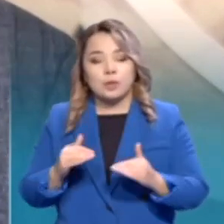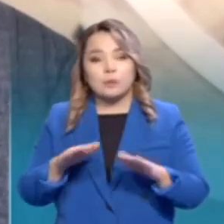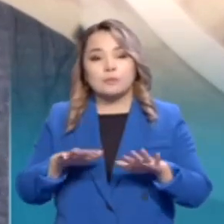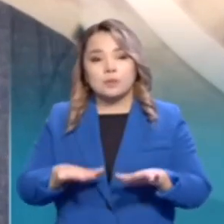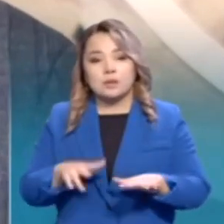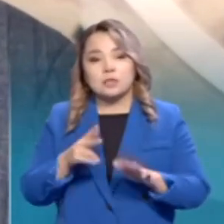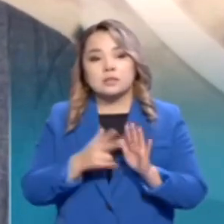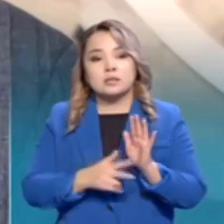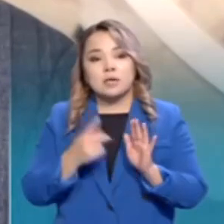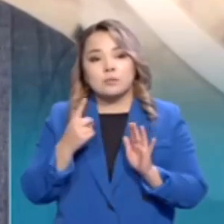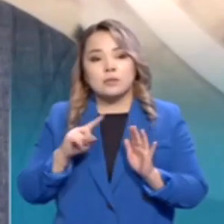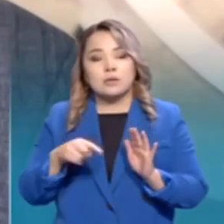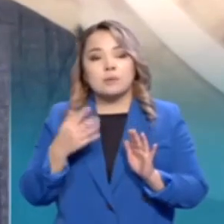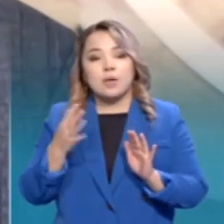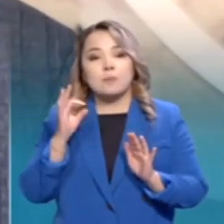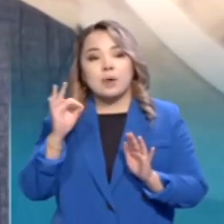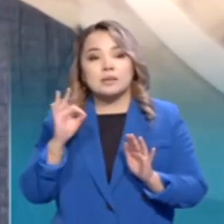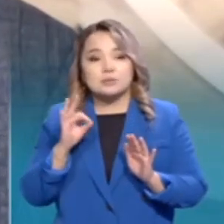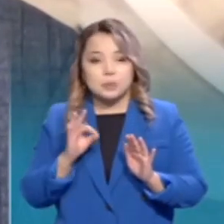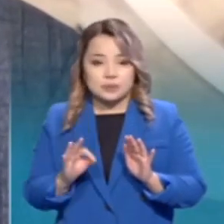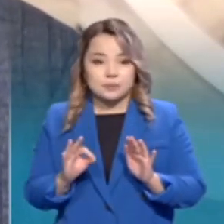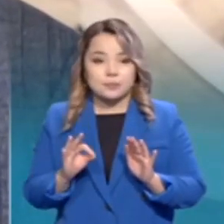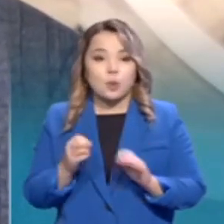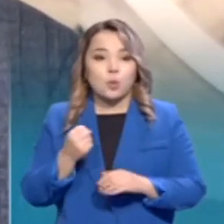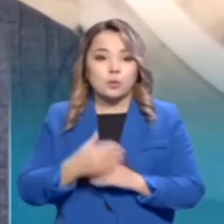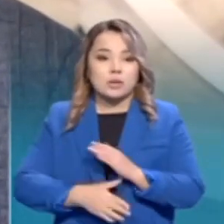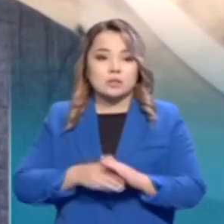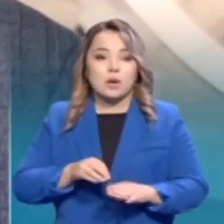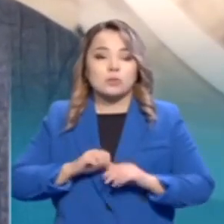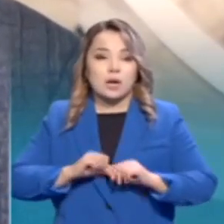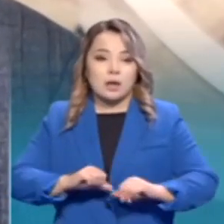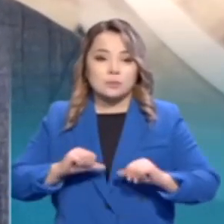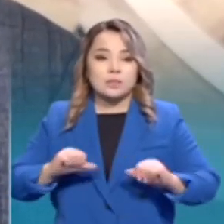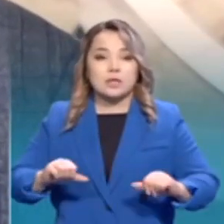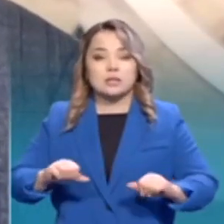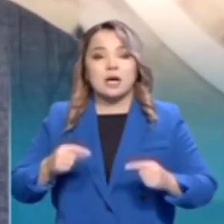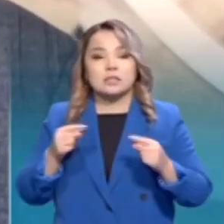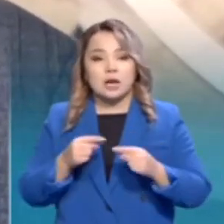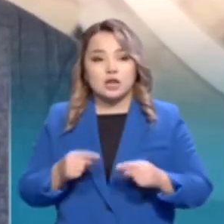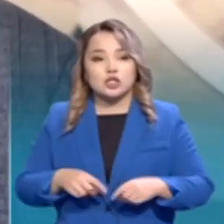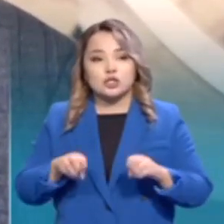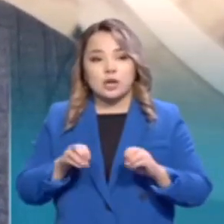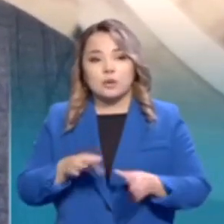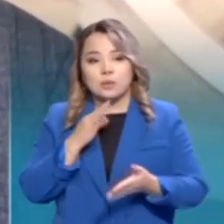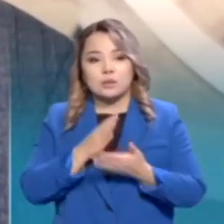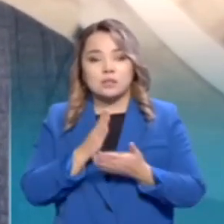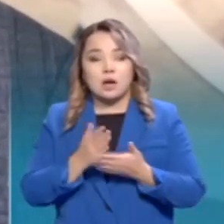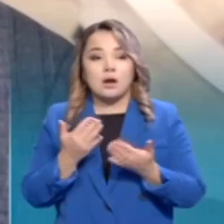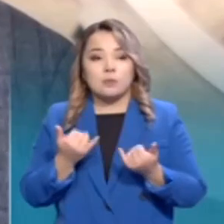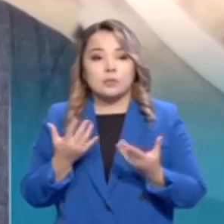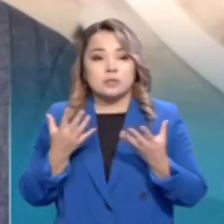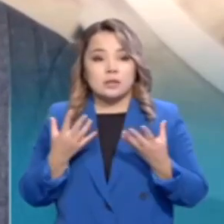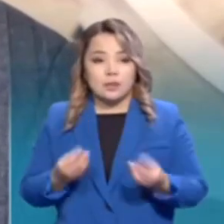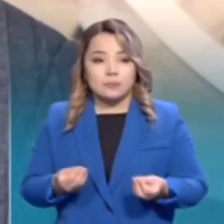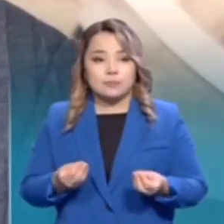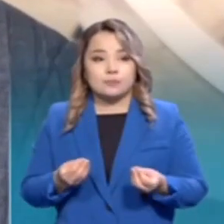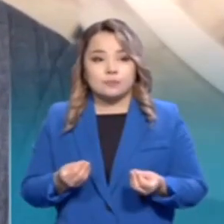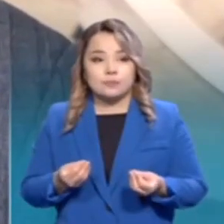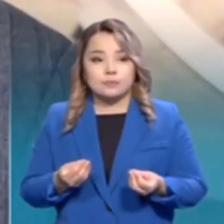ретінде 81,5%-бен орталық сайлау комиссиясы нақты нәтижесін беріп отыр. Бұл шын мәнінде қазіргі таңда